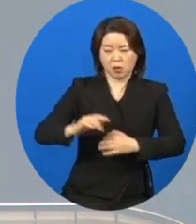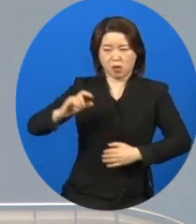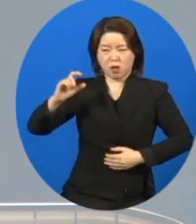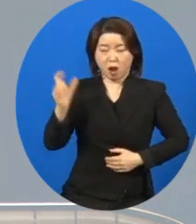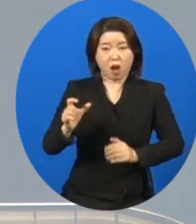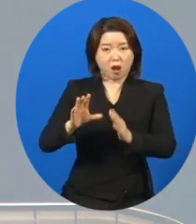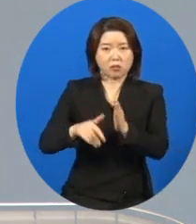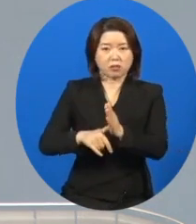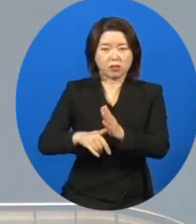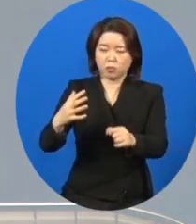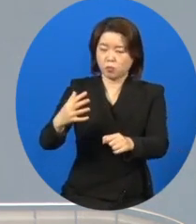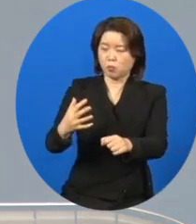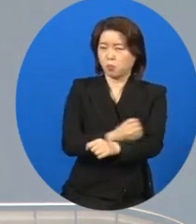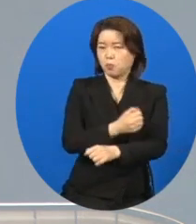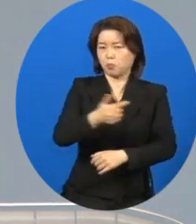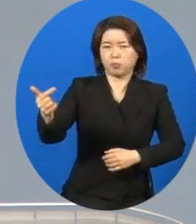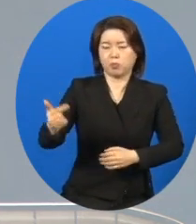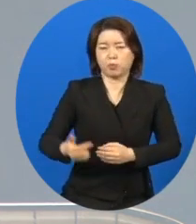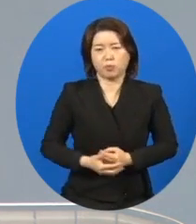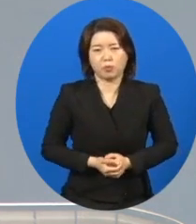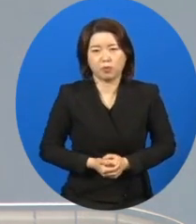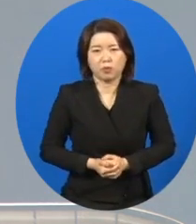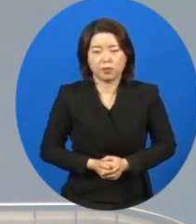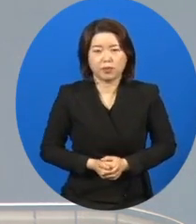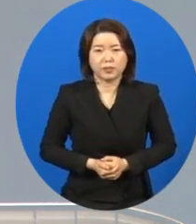때는 대단히 강했습니다.